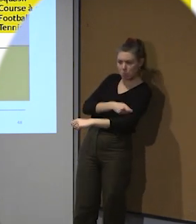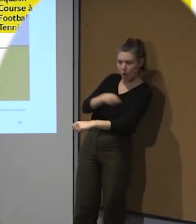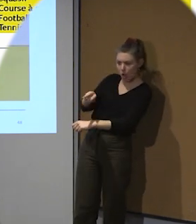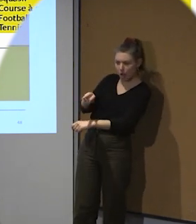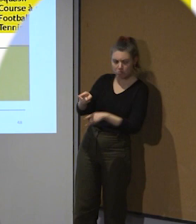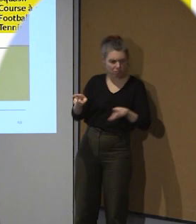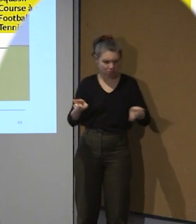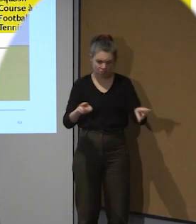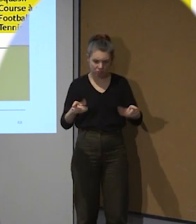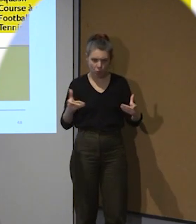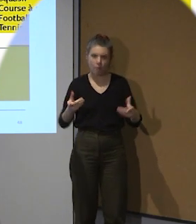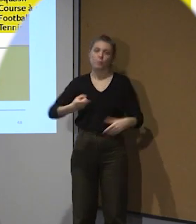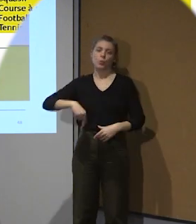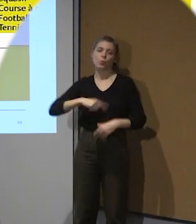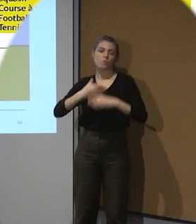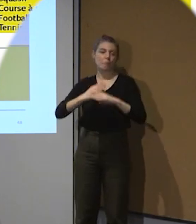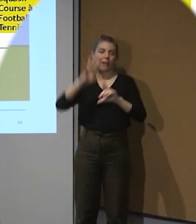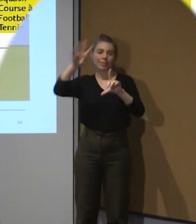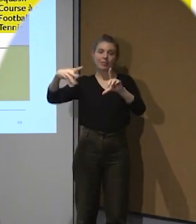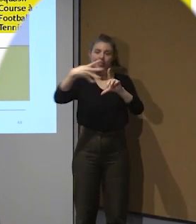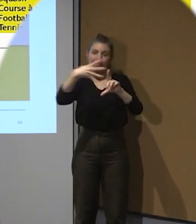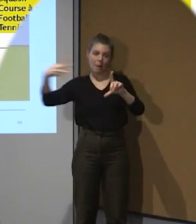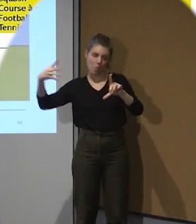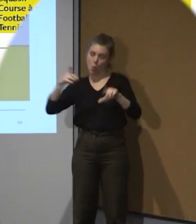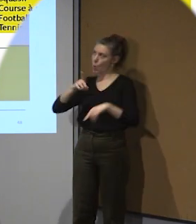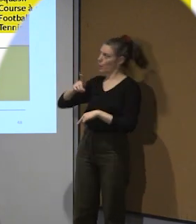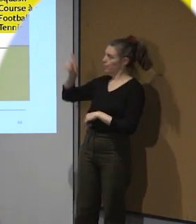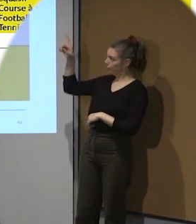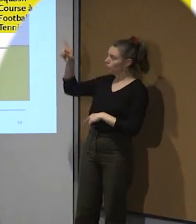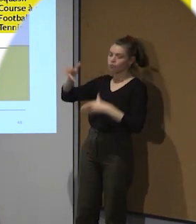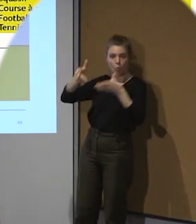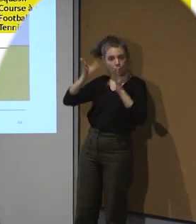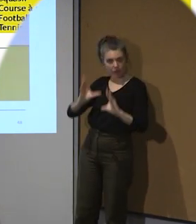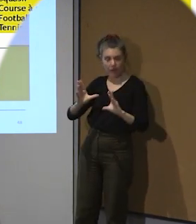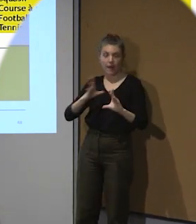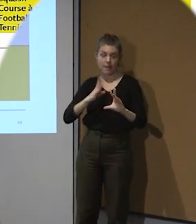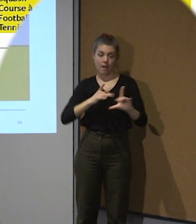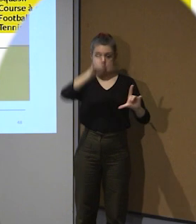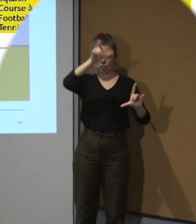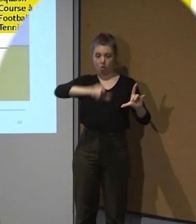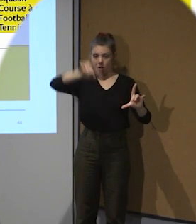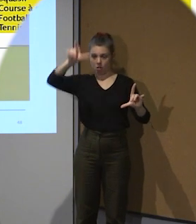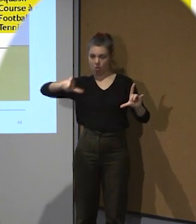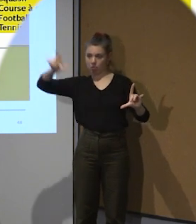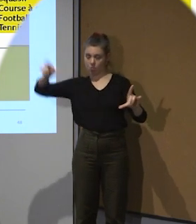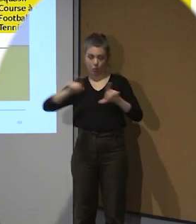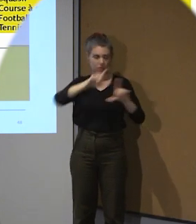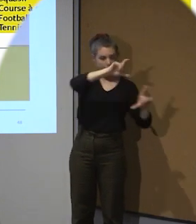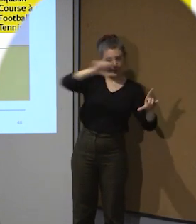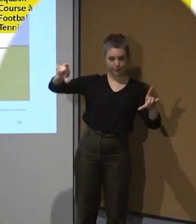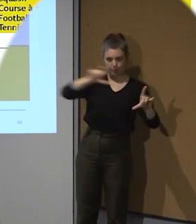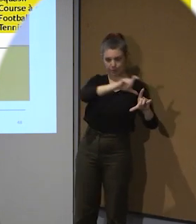classification de Mitchell. Sur ces classifications, donc vous avez la composante dynamique, ça c'est la deuxième dont je vous ai parlé, où